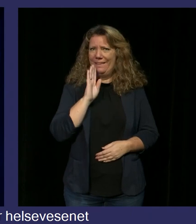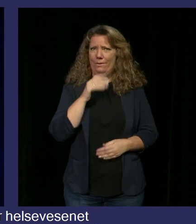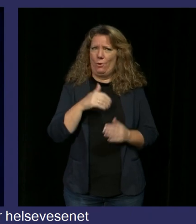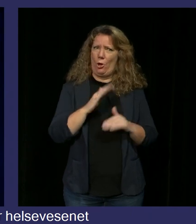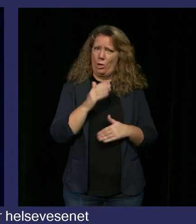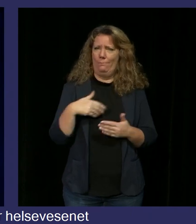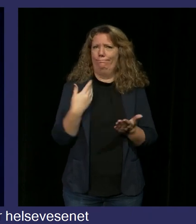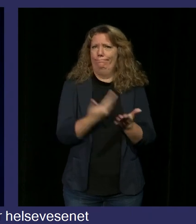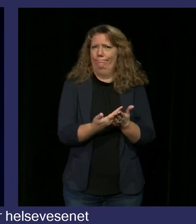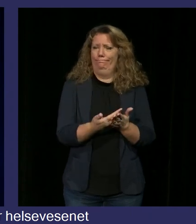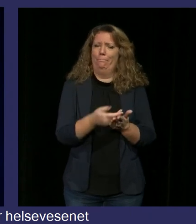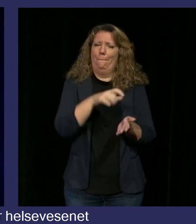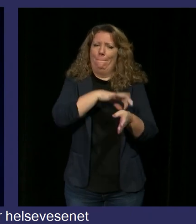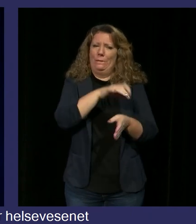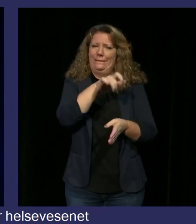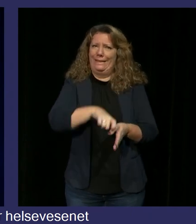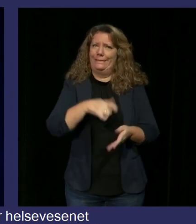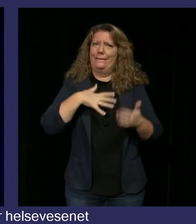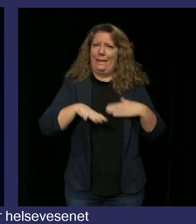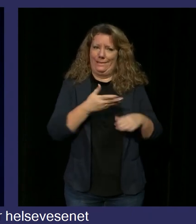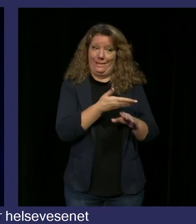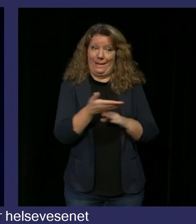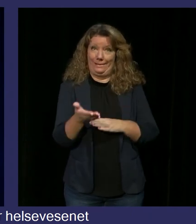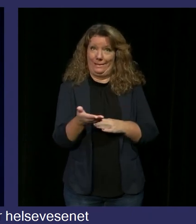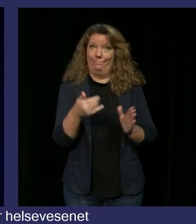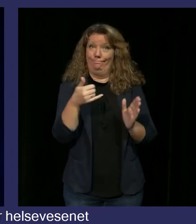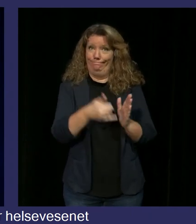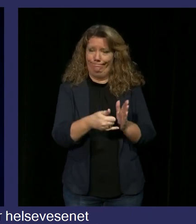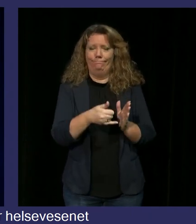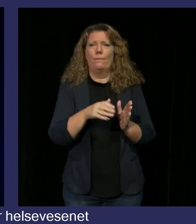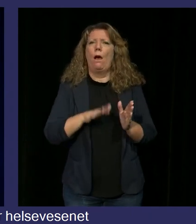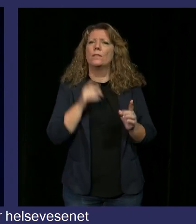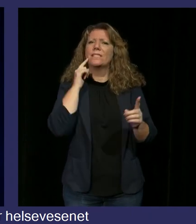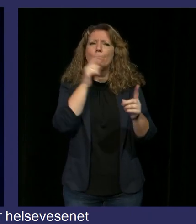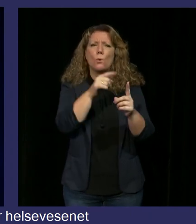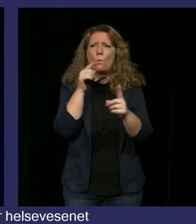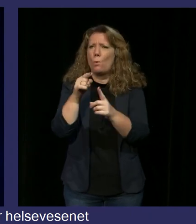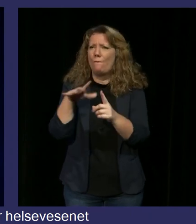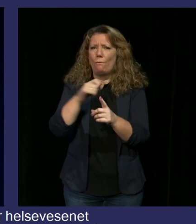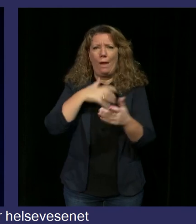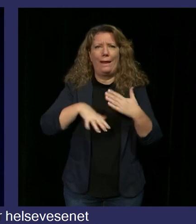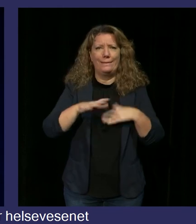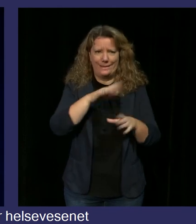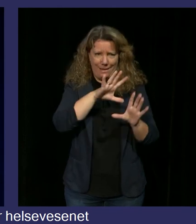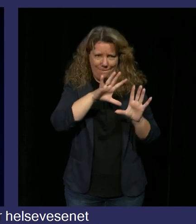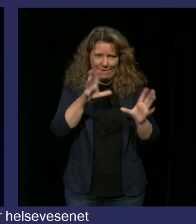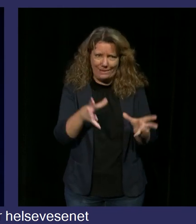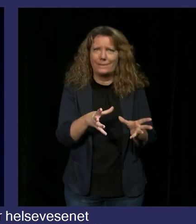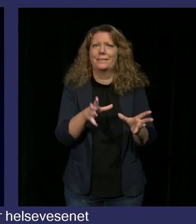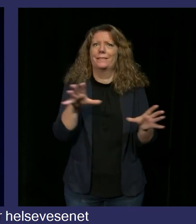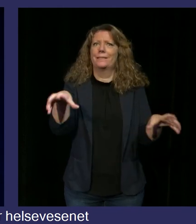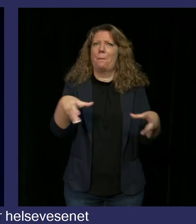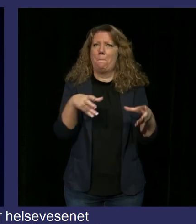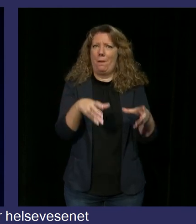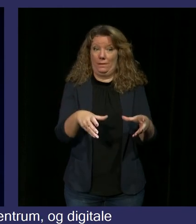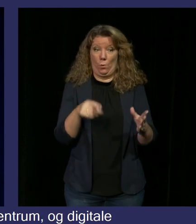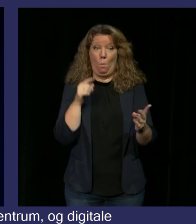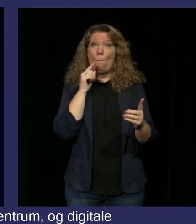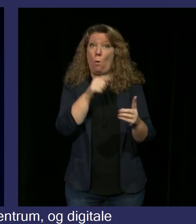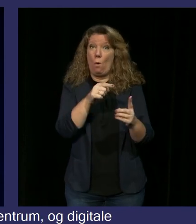helsetjeneste, som er en samling av målene hans for helsevesenet i Norge. Og i disse målene står det at det skal satses